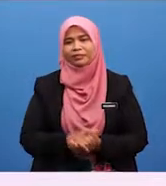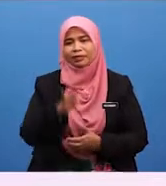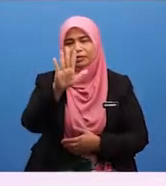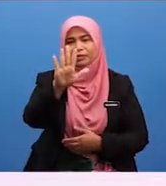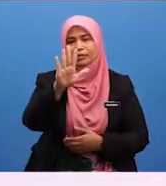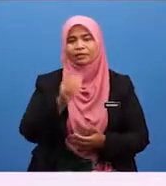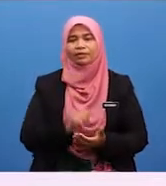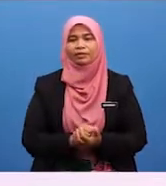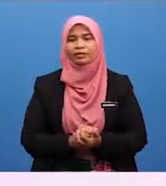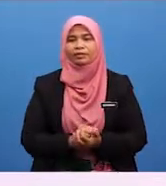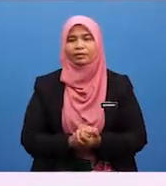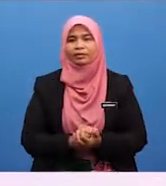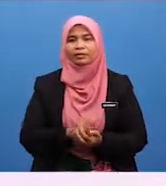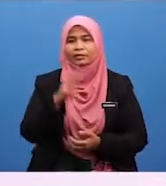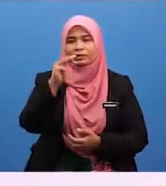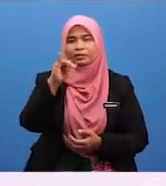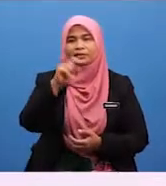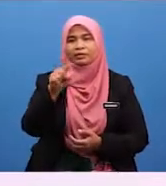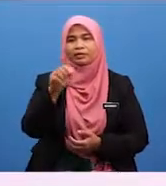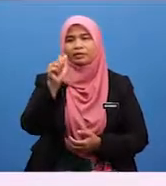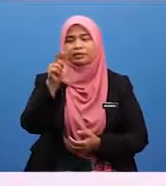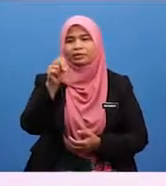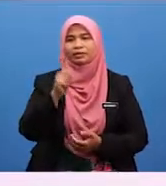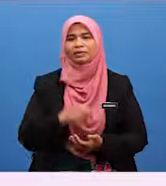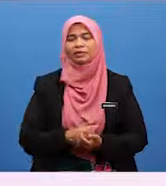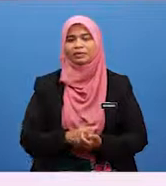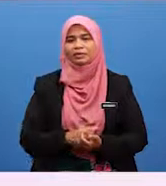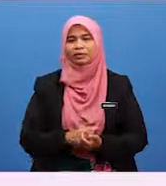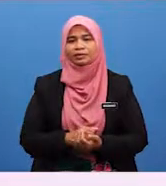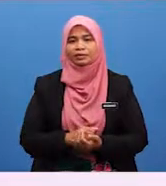Kelima, mizan. Aha.